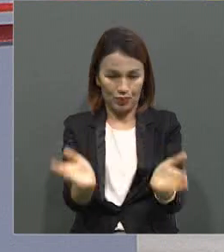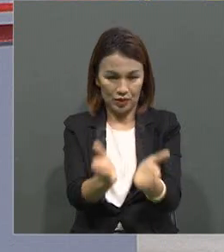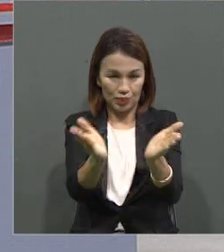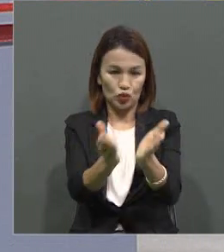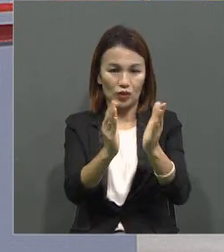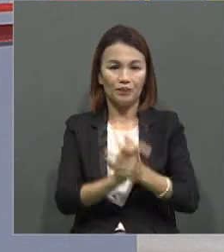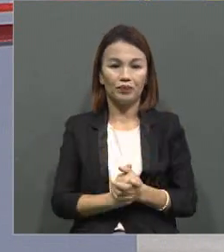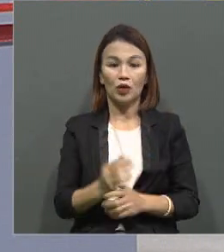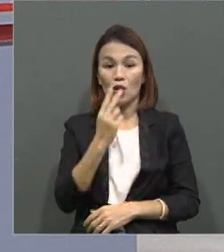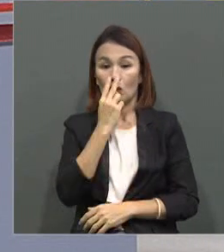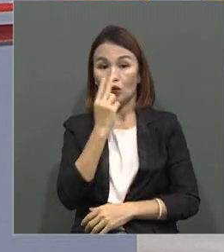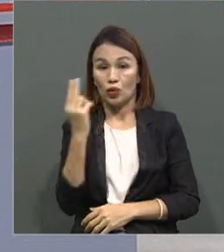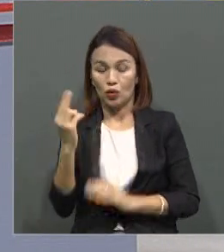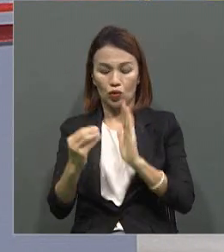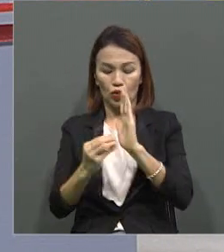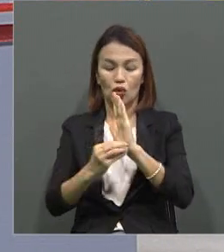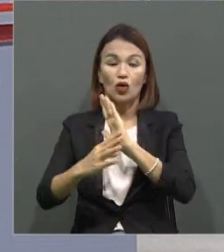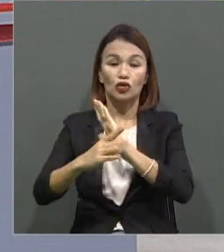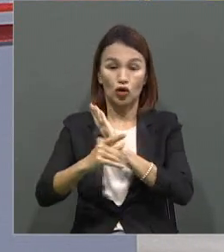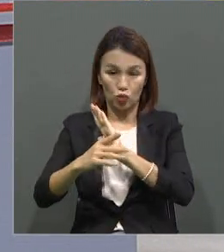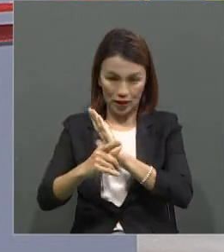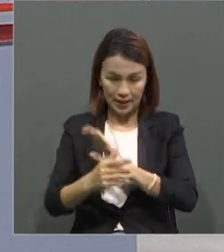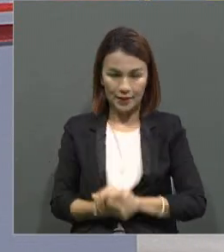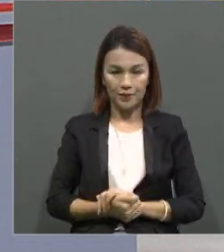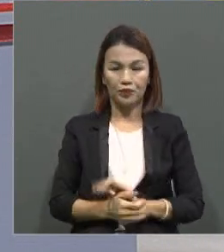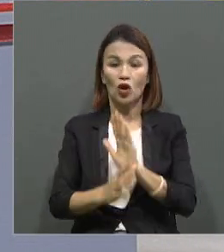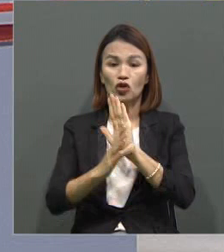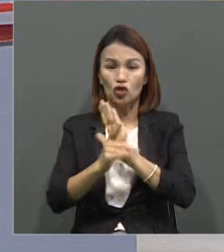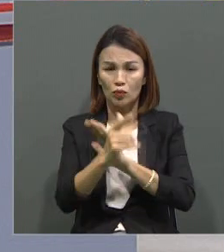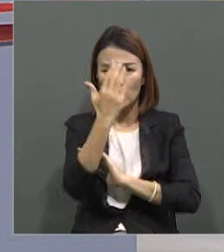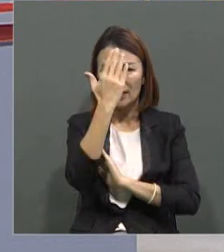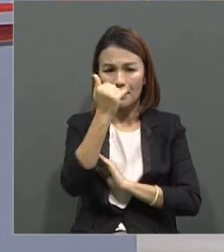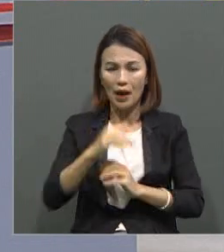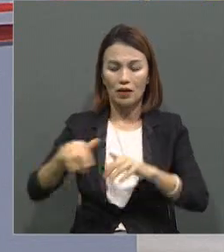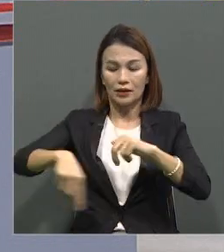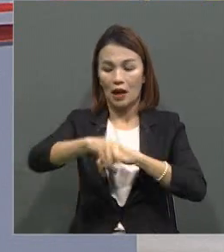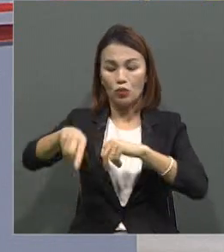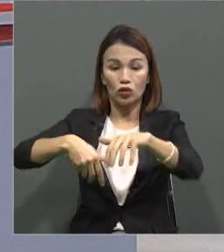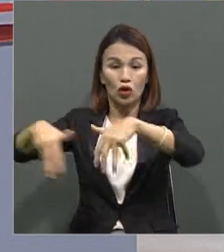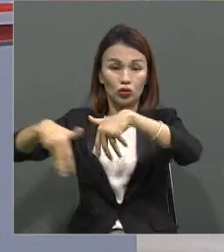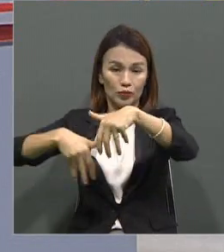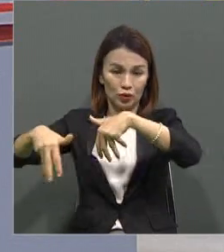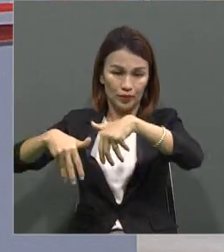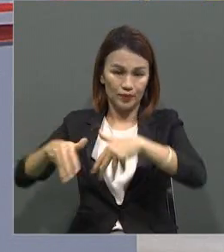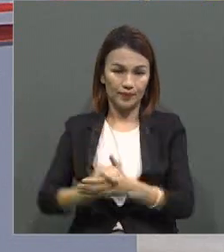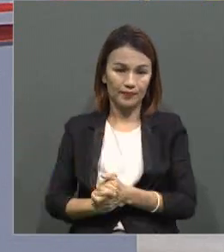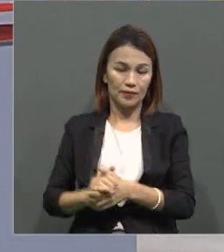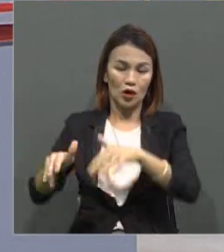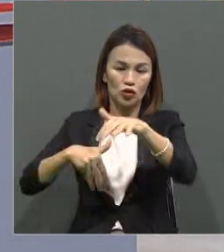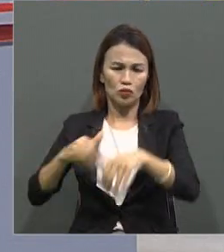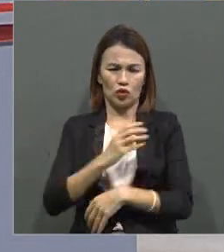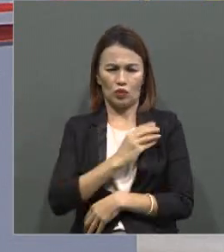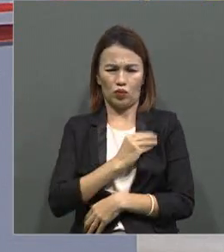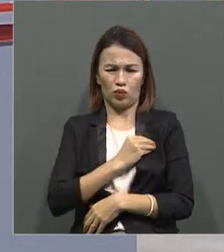มาดูที่จังหวัดชลบุรีอย่างที่เราเกริ่นไปตั้งแต่ช่วงแรกนะคะว่ามีชาวบ้านในพื้นที่นึงโตอนนี้เขาเริ่มหวาด